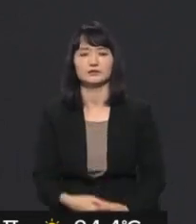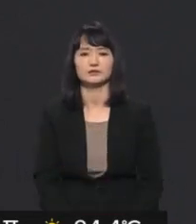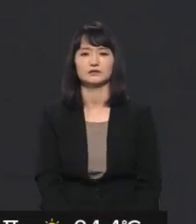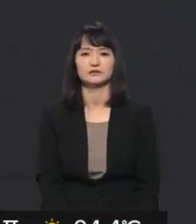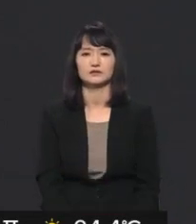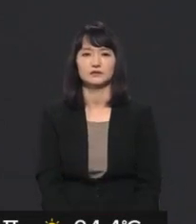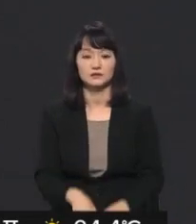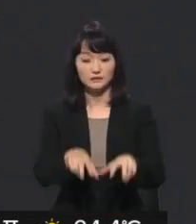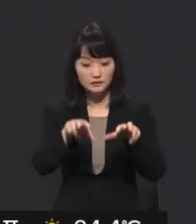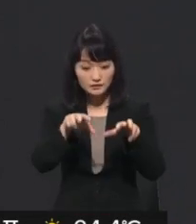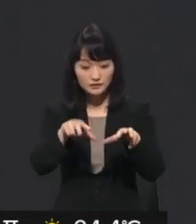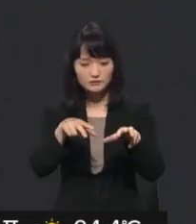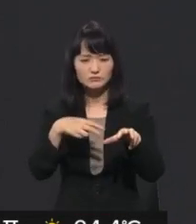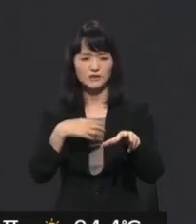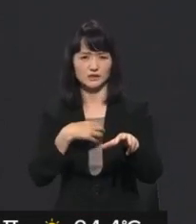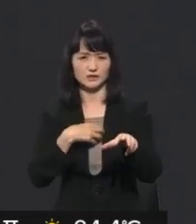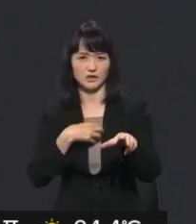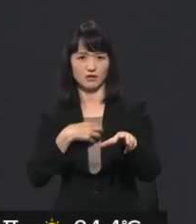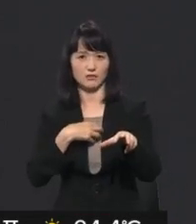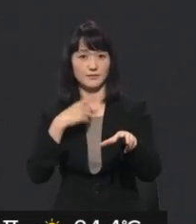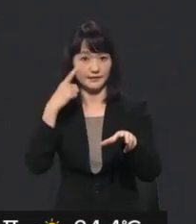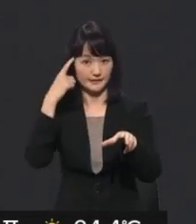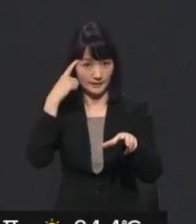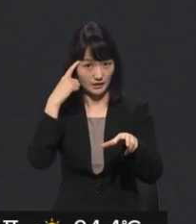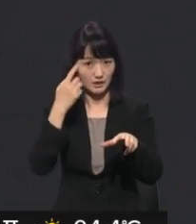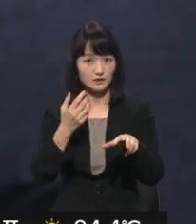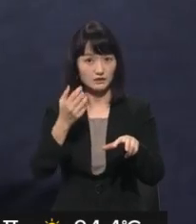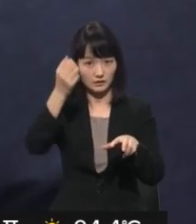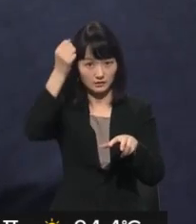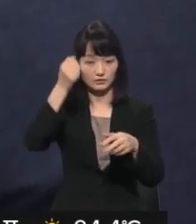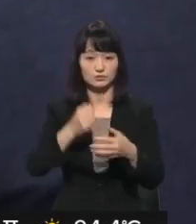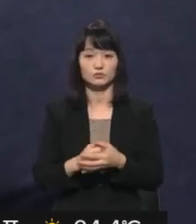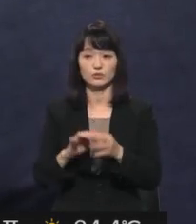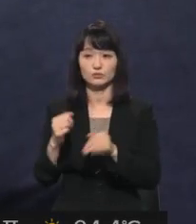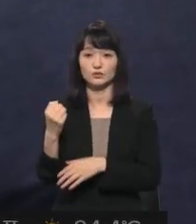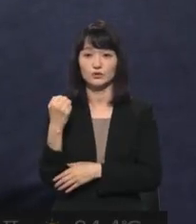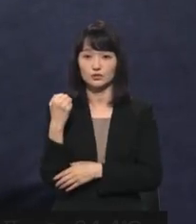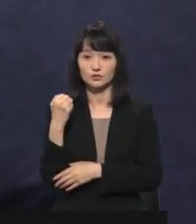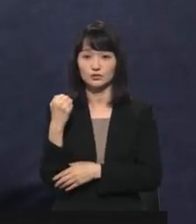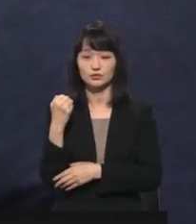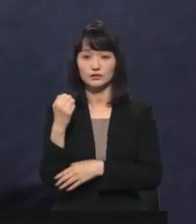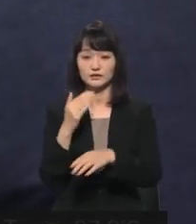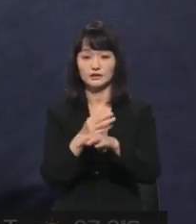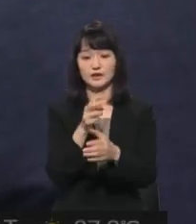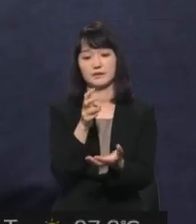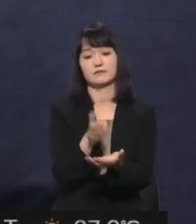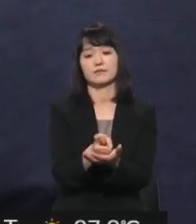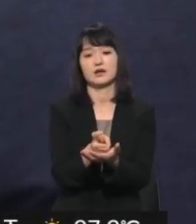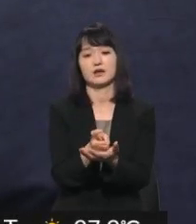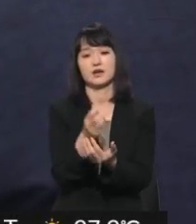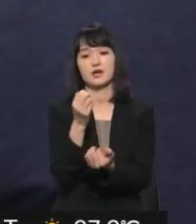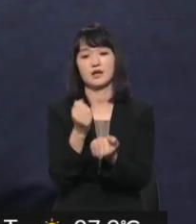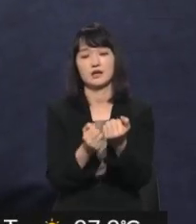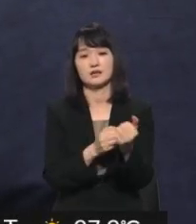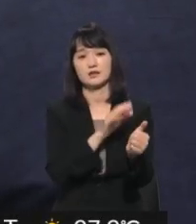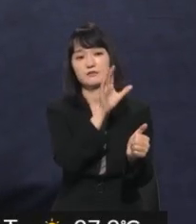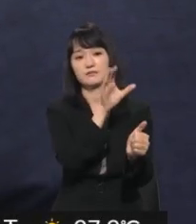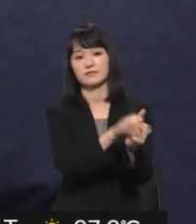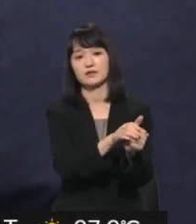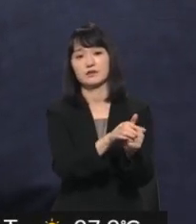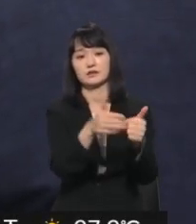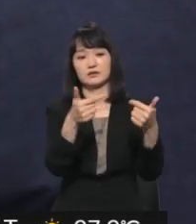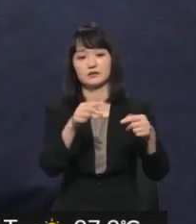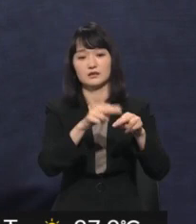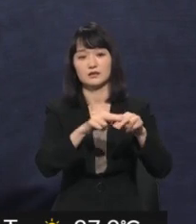진짜 비상상황이 라는 이 시가의 우리 당이 그 당헌 당규 해석 원자는 상임 전국위원회 거든요